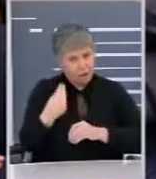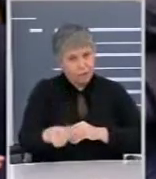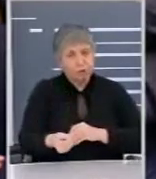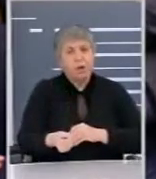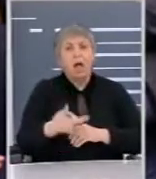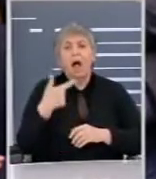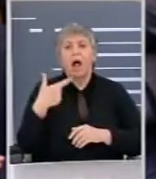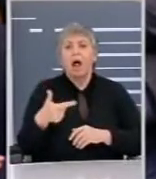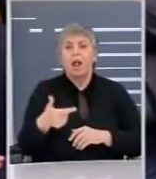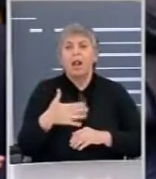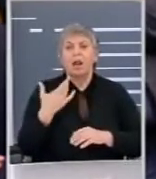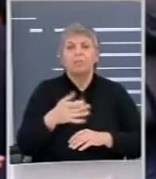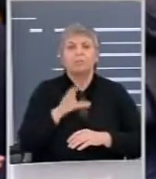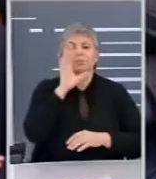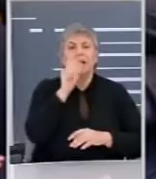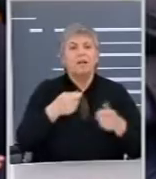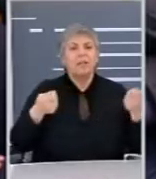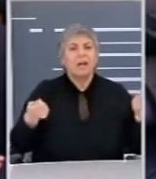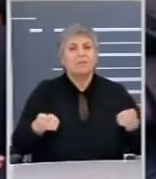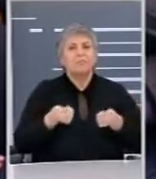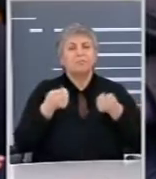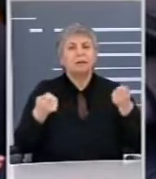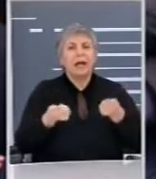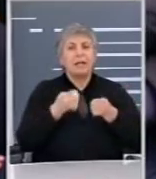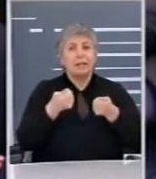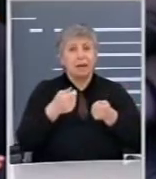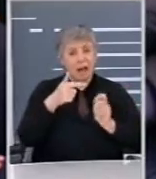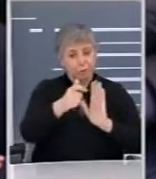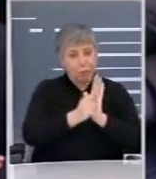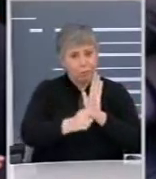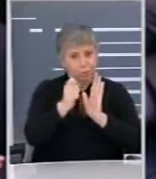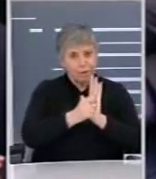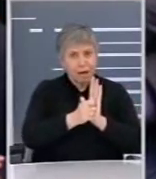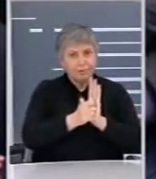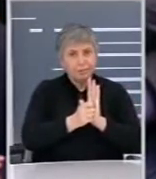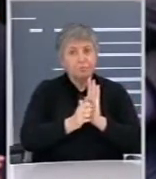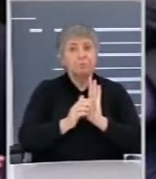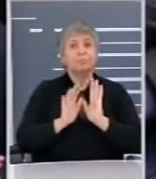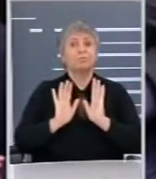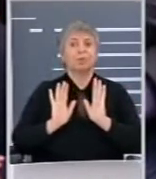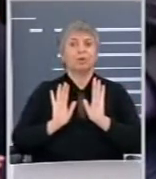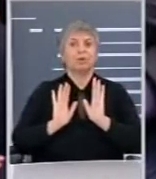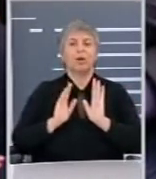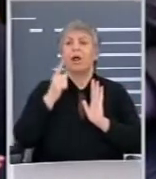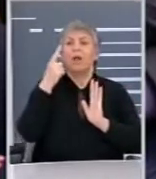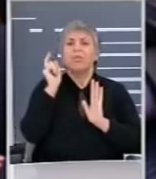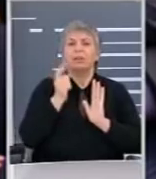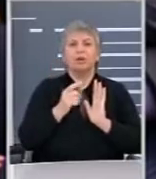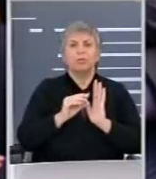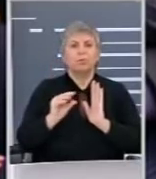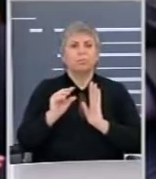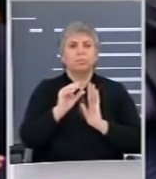είναι γνωστό που πήγε, λέει η έκθεση. Και επιπλέον, επειδή από ό,τι